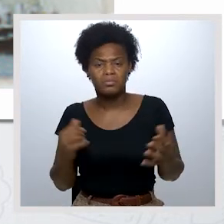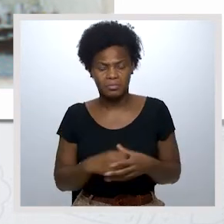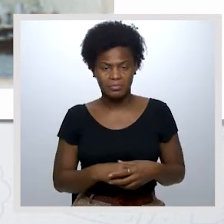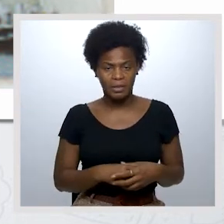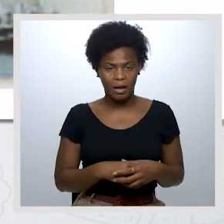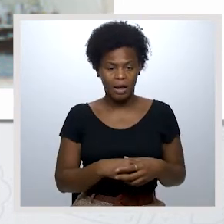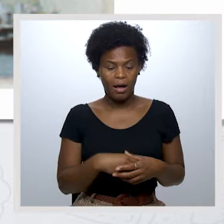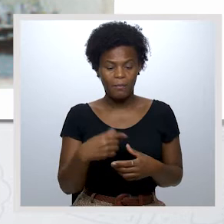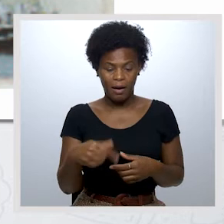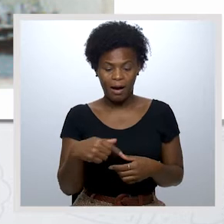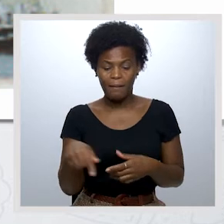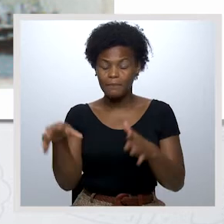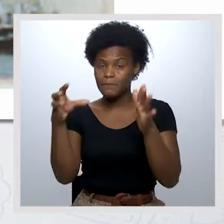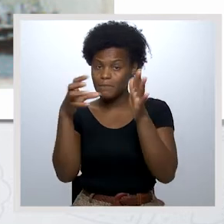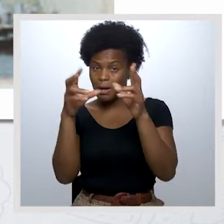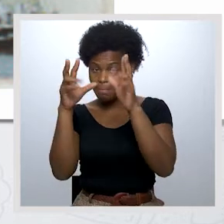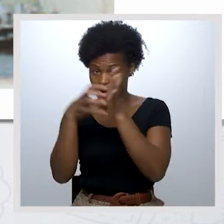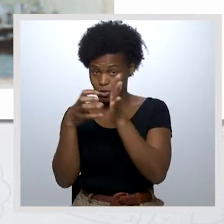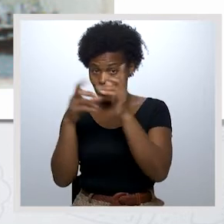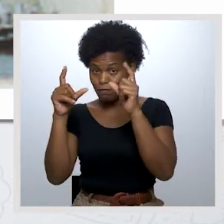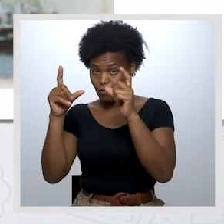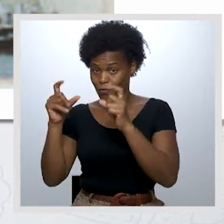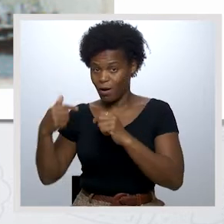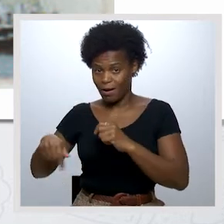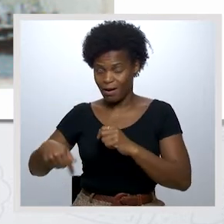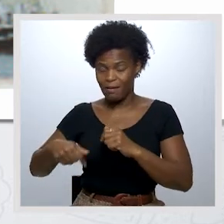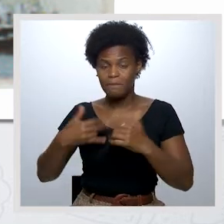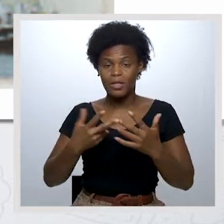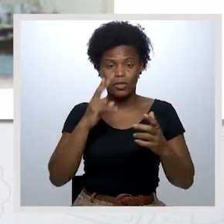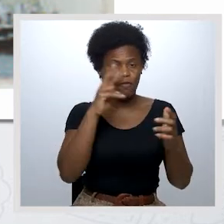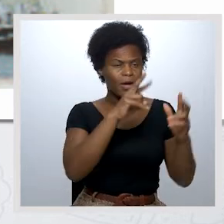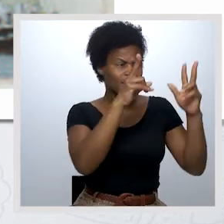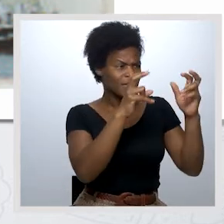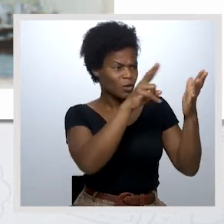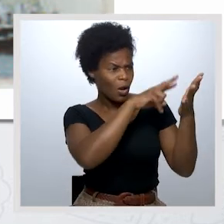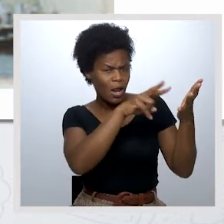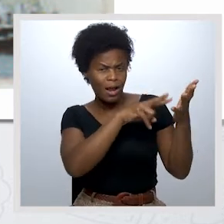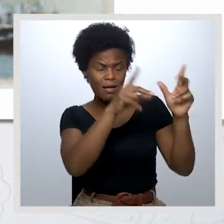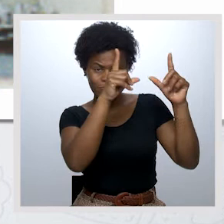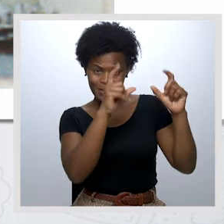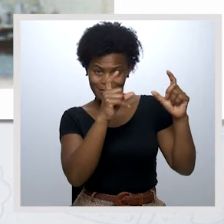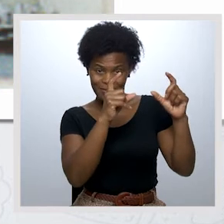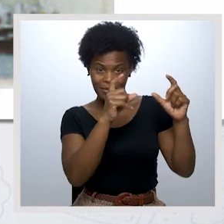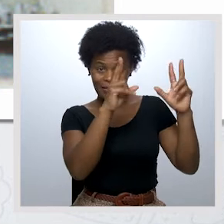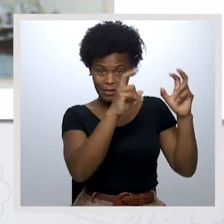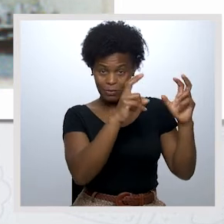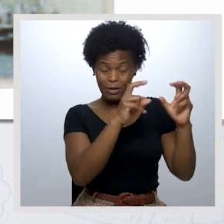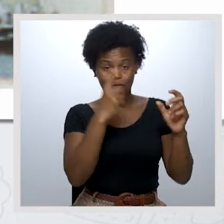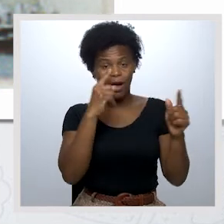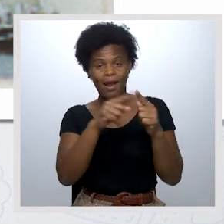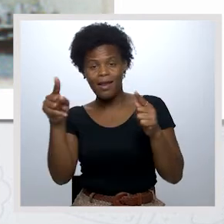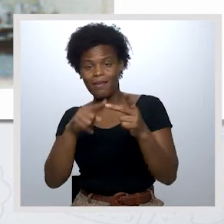illustrations. Vous avez les illustrations là. Maintenant, regardez bien les titres, lisez les titres